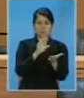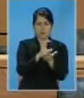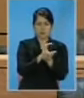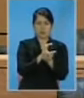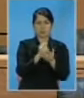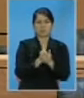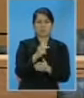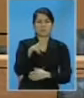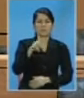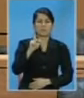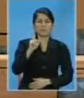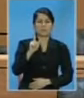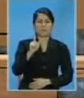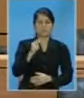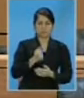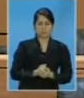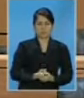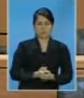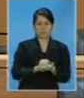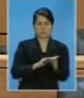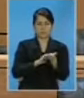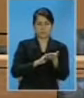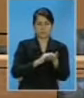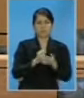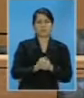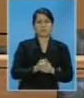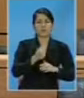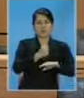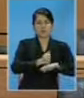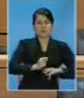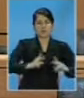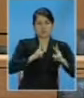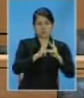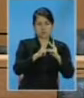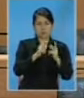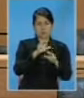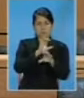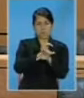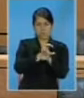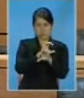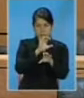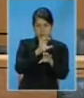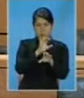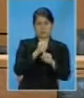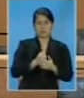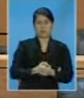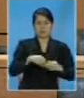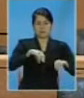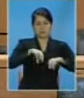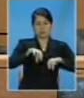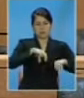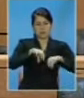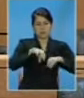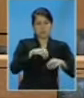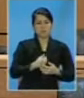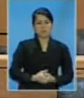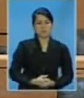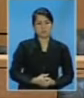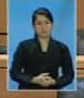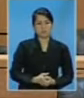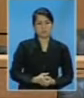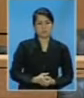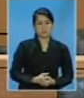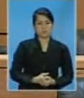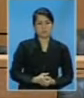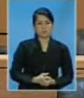ทรวงมหาดไทยรัฐมนตรีว่าการกระทรวงมหาดไทยในขณะนั้นได้ดำเนินการนะ